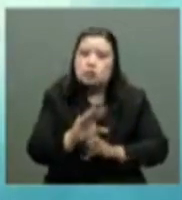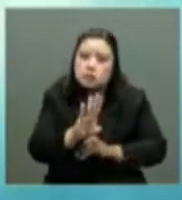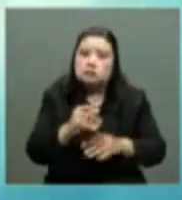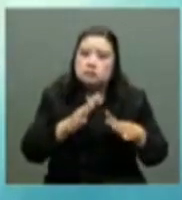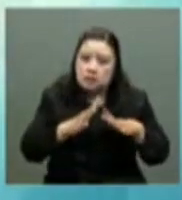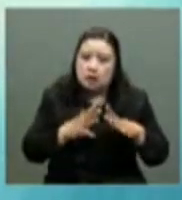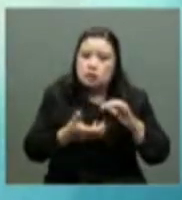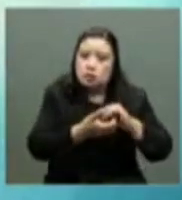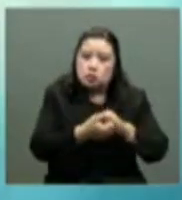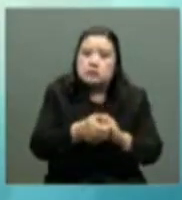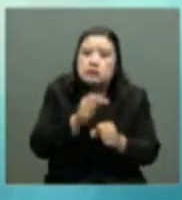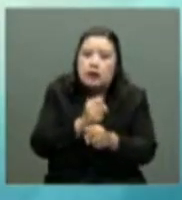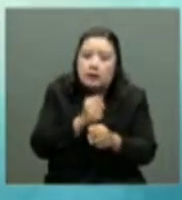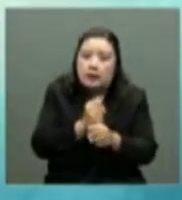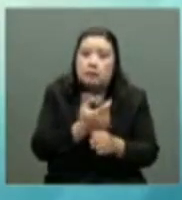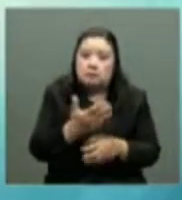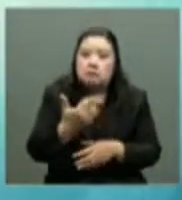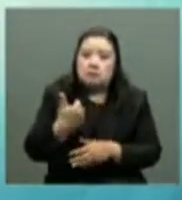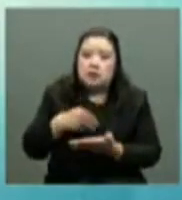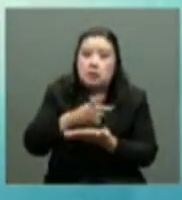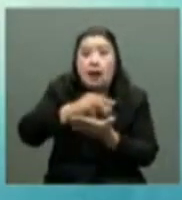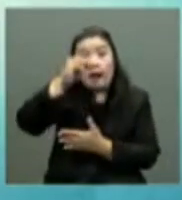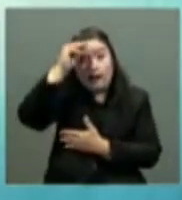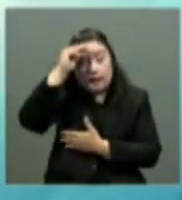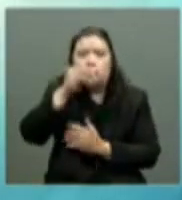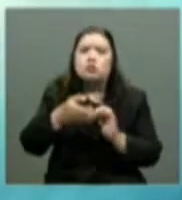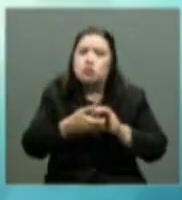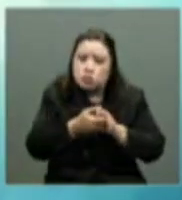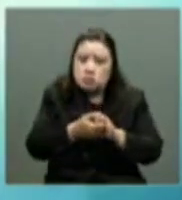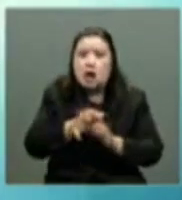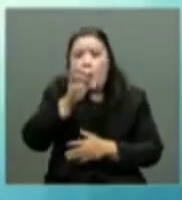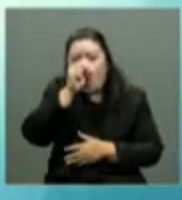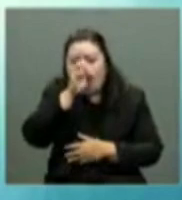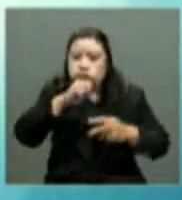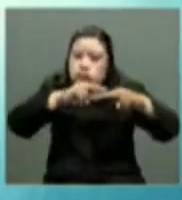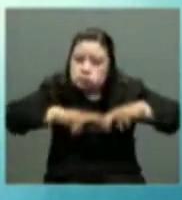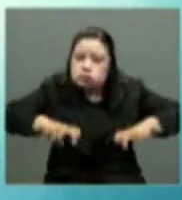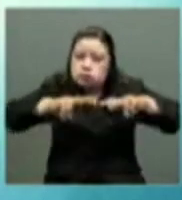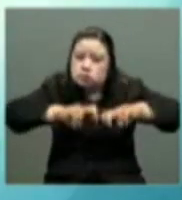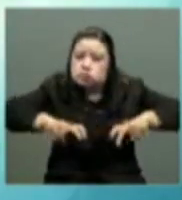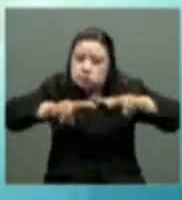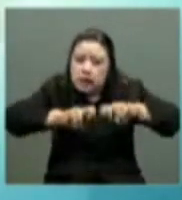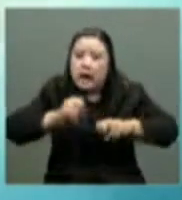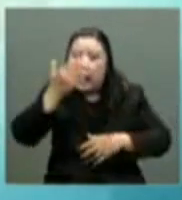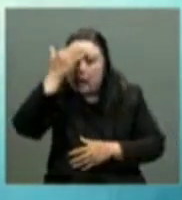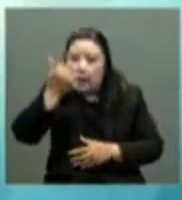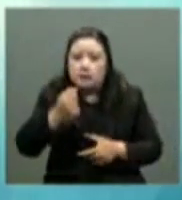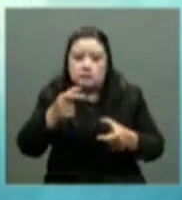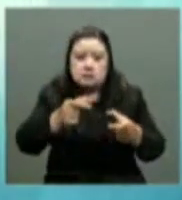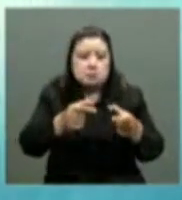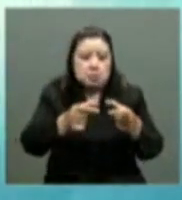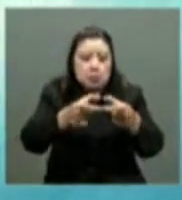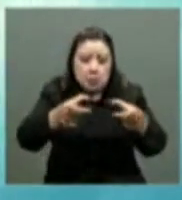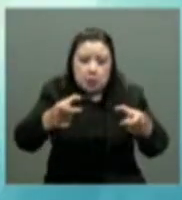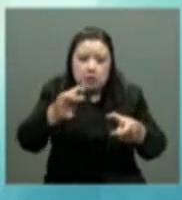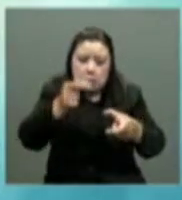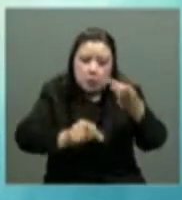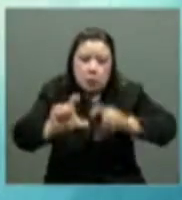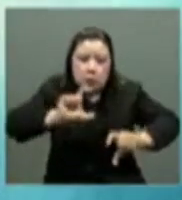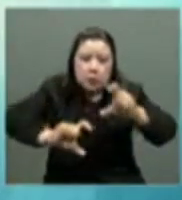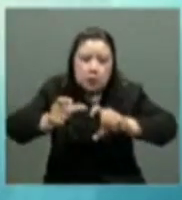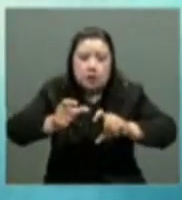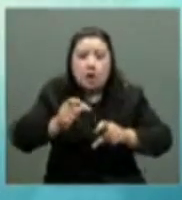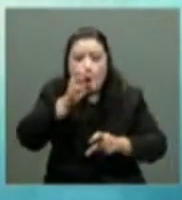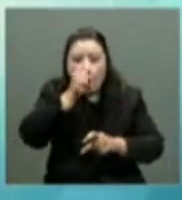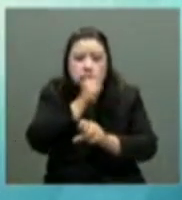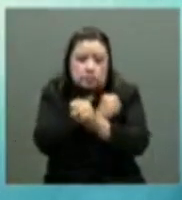ล้วก็รวมถึงทางภาคมหาวิทยาลัยวิจัยด้านนี้อยู่ด้วยนะครับซึ่งก็ต้องให้กำลังใจกับทีมนักวิทยาศาสตร์ของประเ